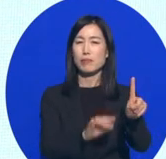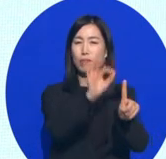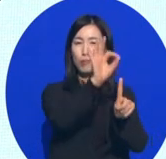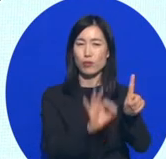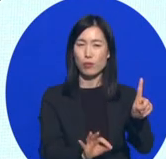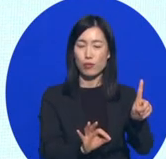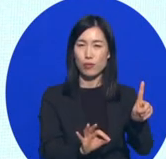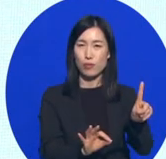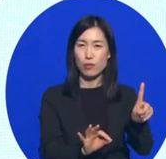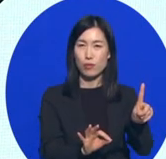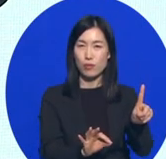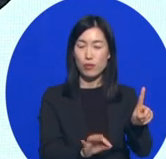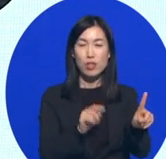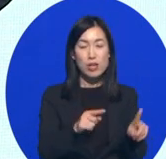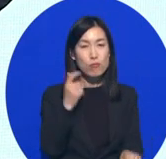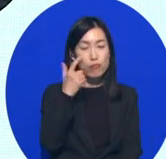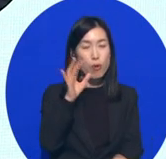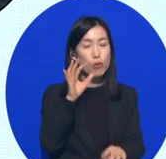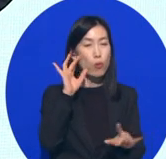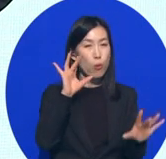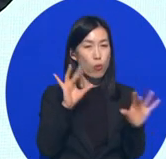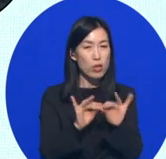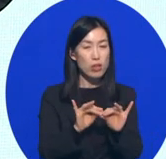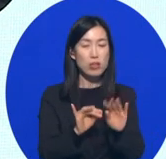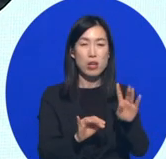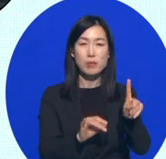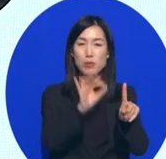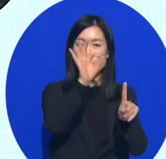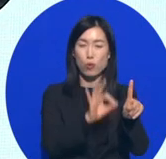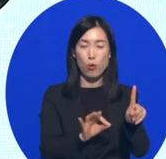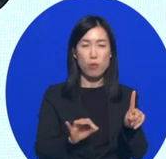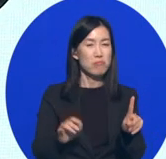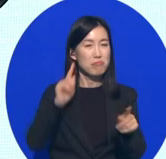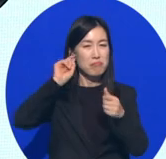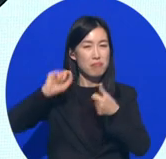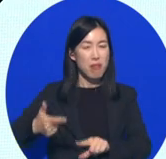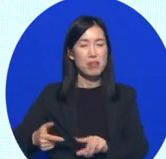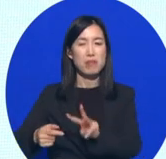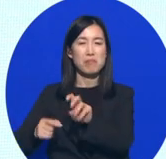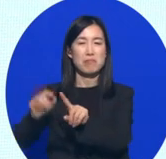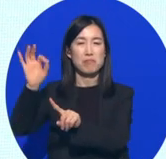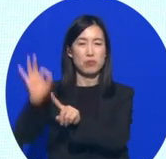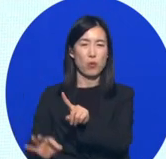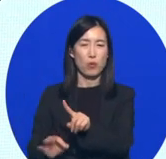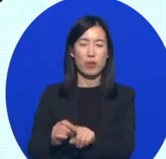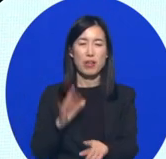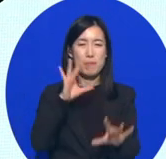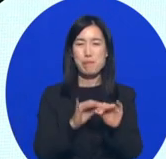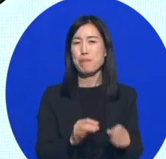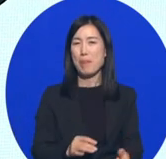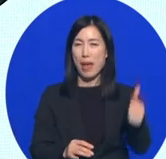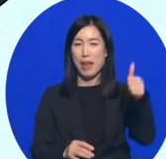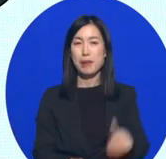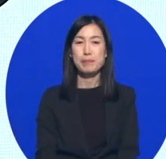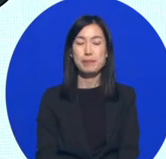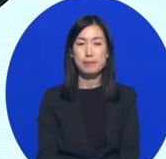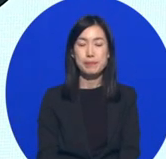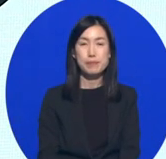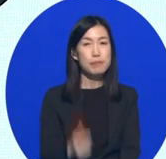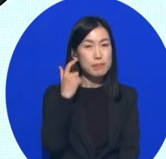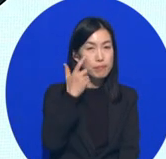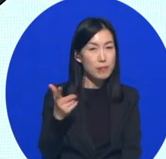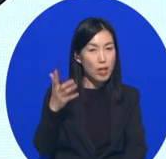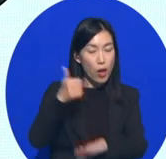나타났습니다 해당 질에 동의한 비율이 비동 이율보다 10% 포인트 이상 높았습니다 정부는 설문